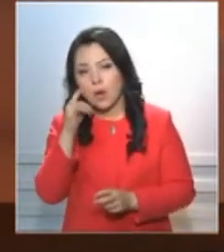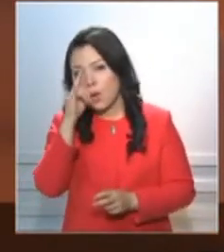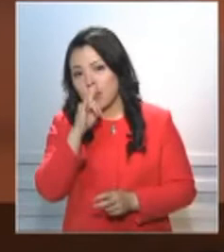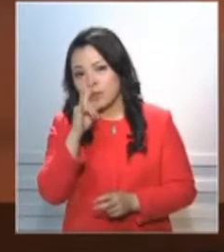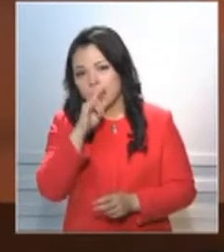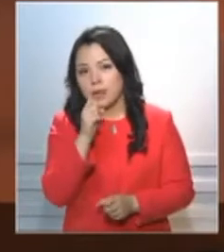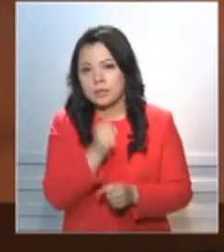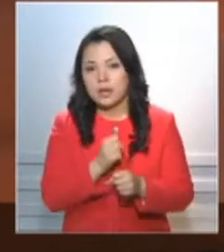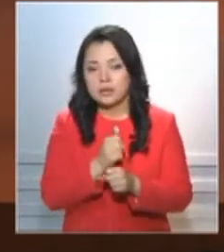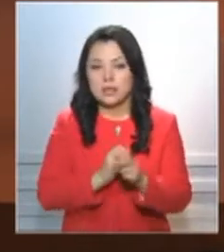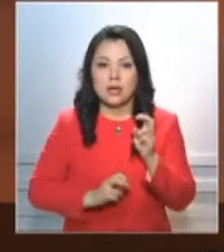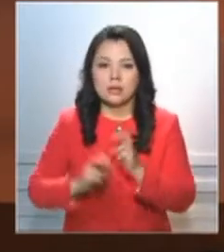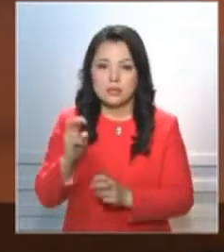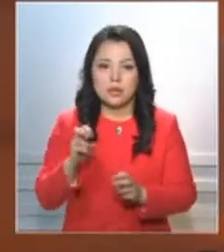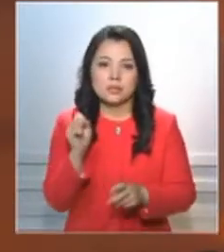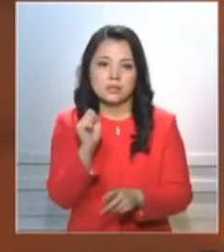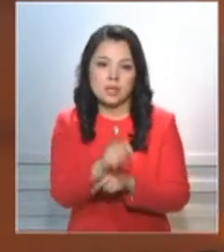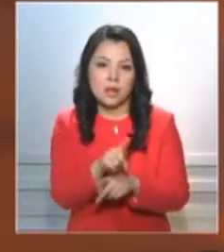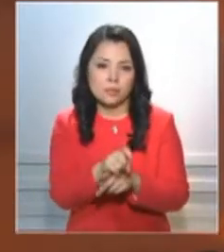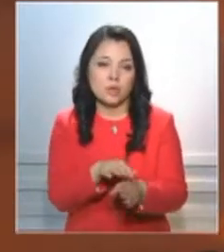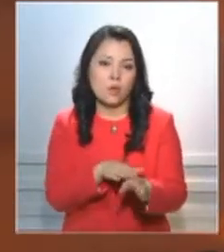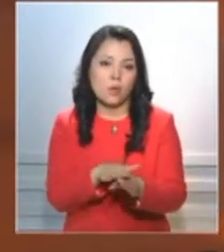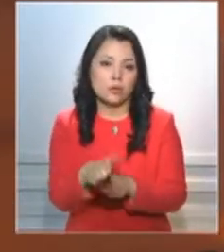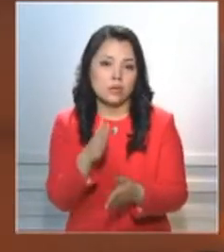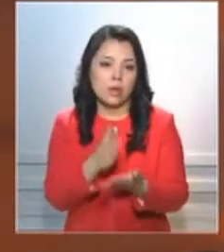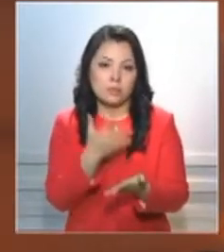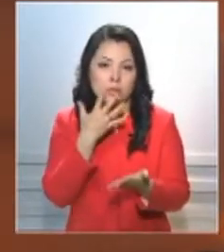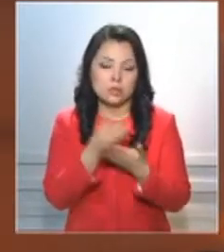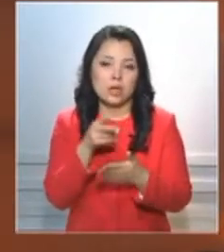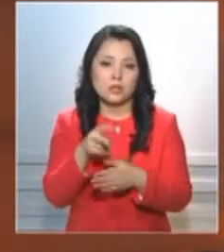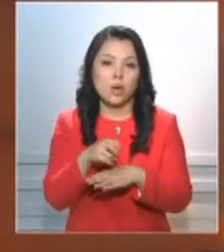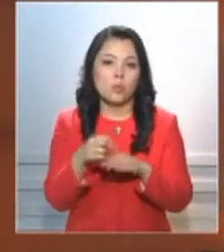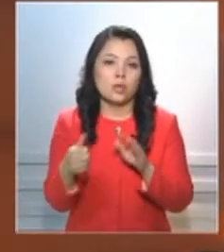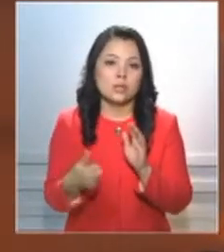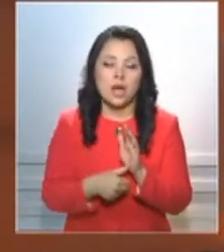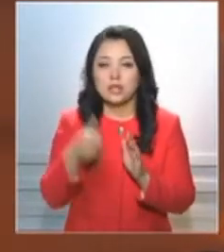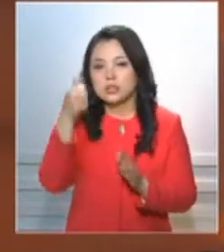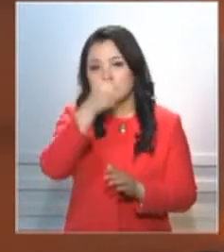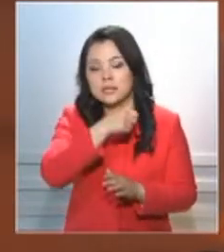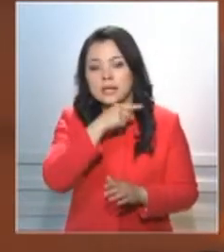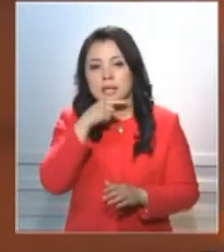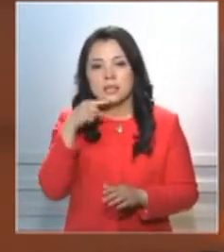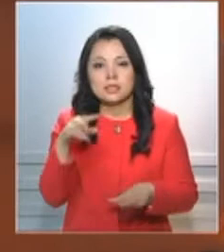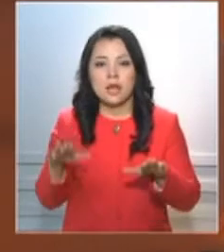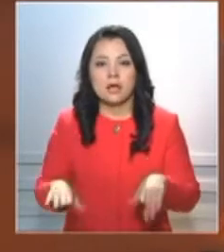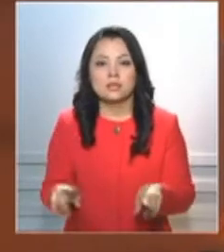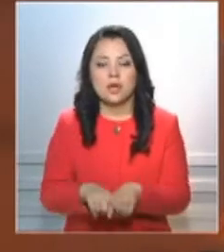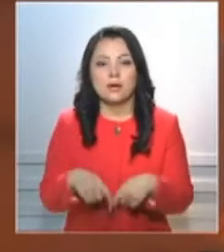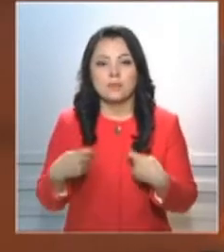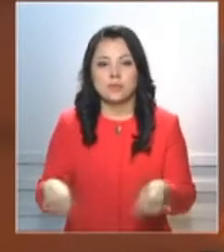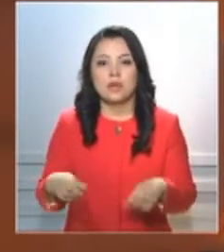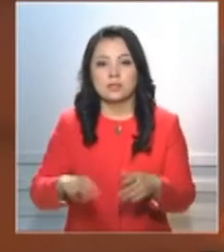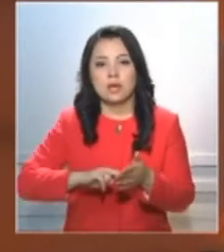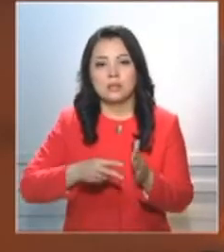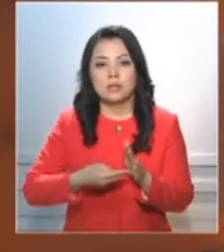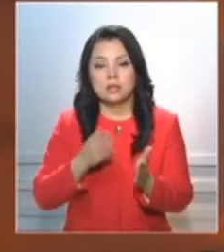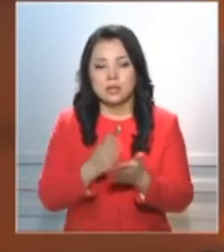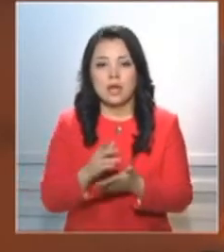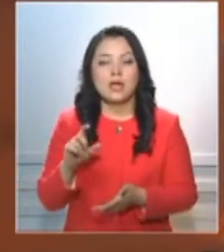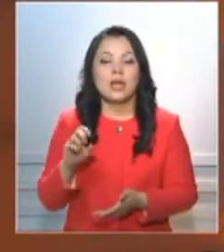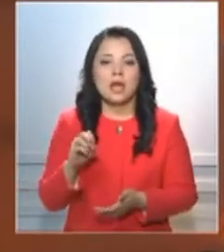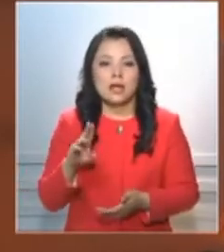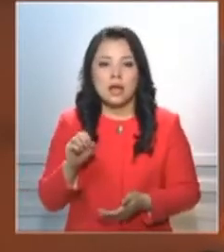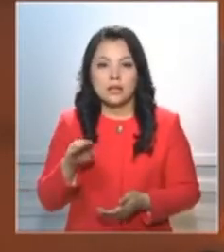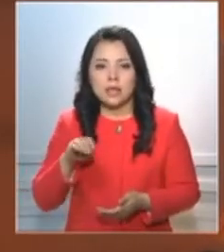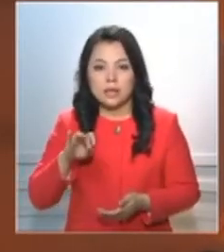өңдеу зауытының құрылысы үшін тапсырысты орындап жатырмыз. 2016 жылы Ресей нарығына шығуды жоспарлап отырмыз. Екатеринбург,